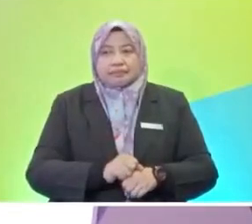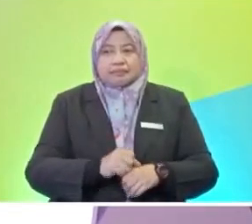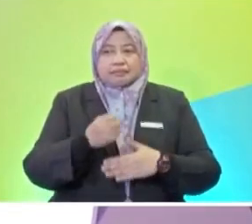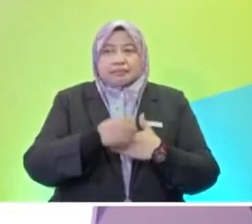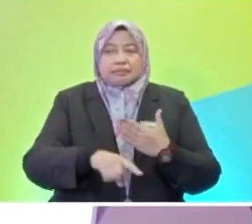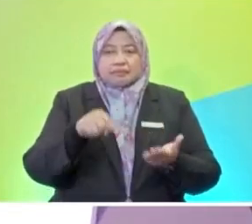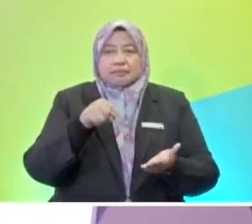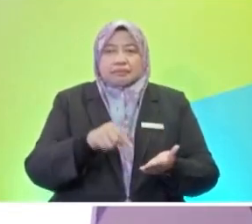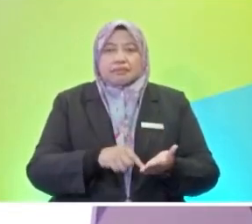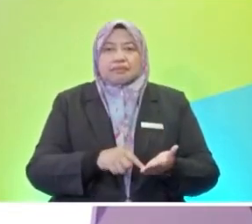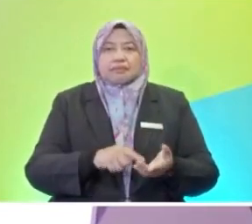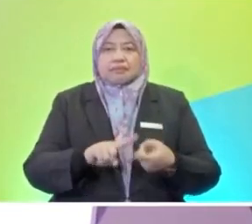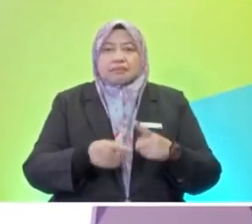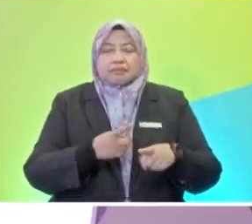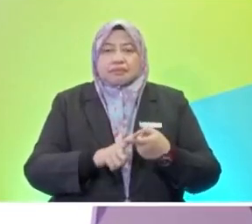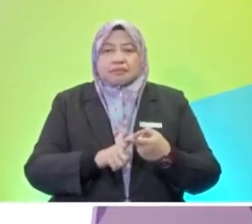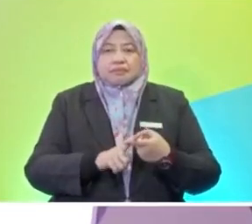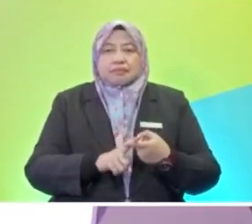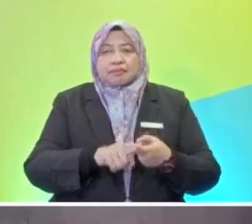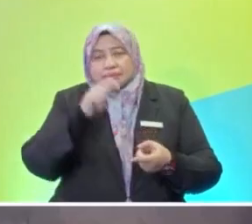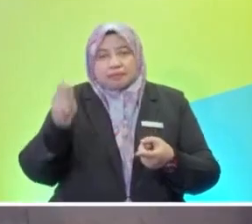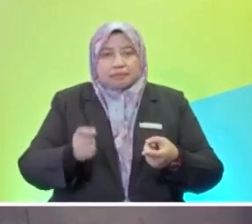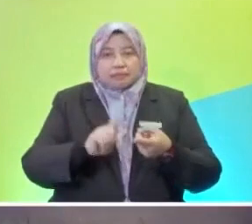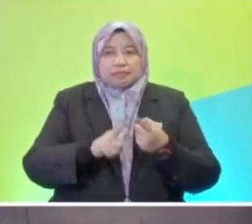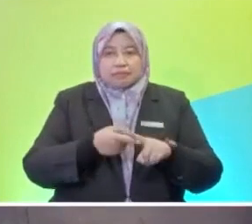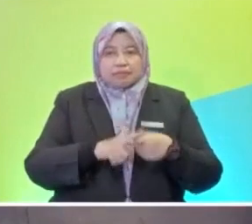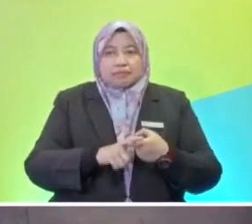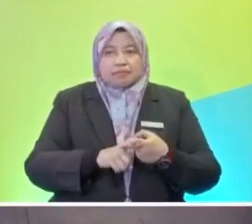segitiganya apa kita mintanya mereka